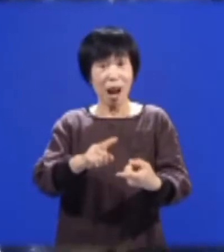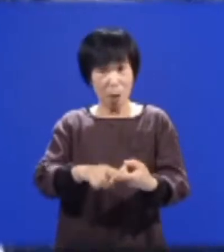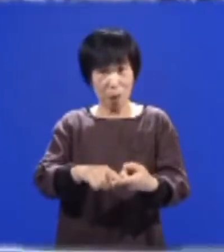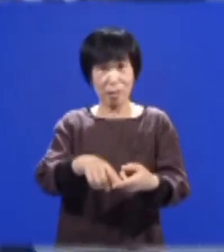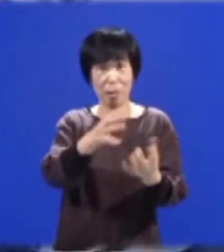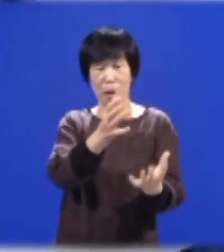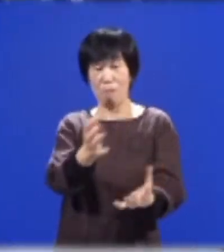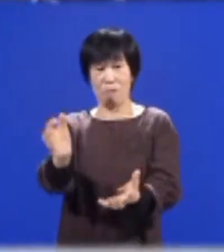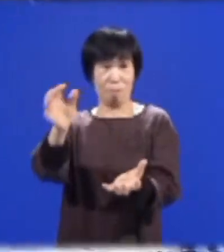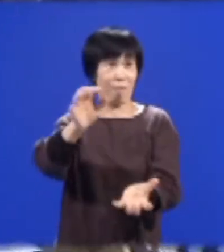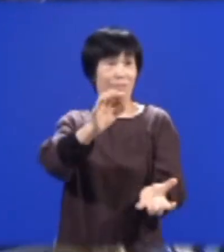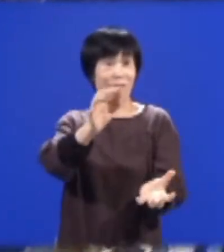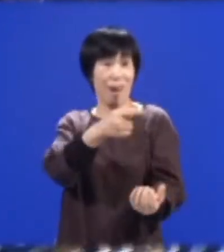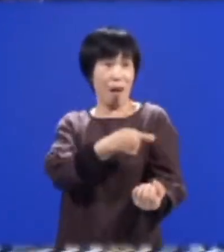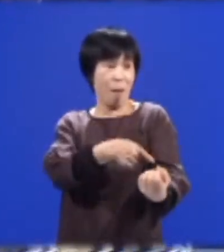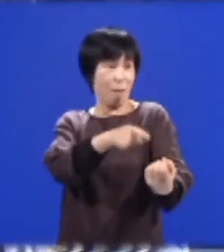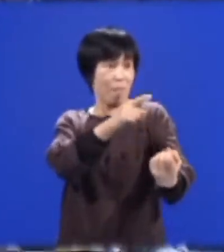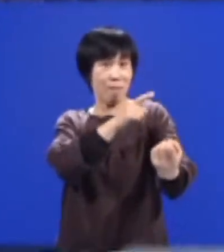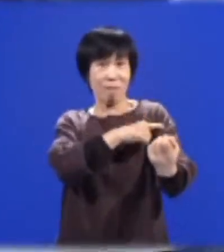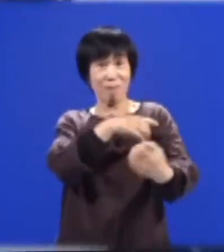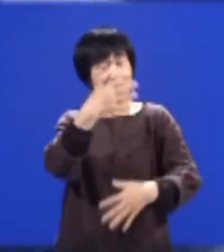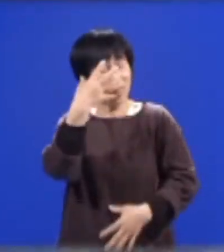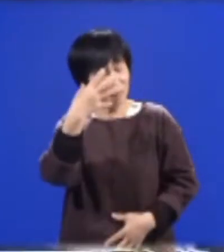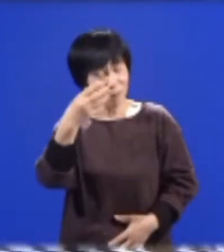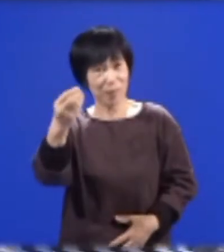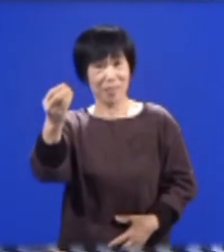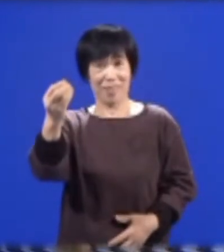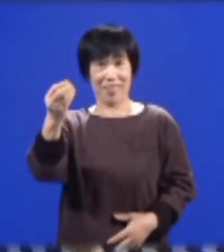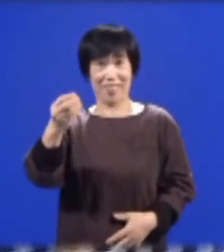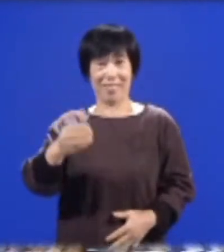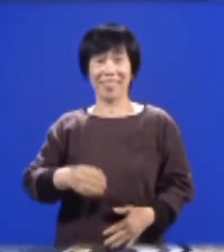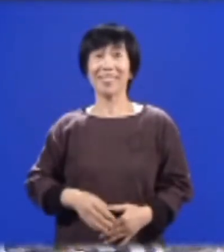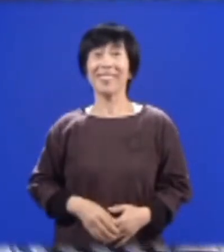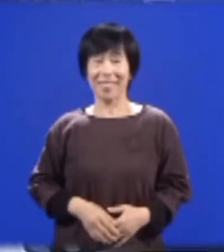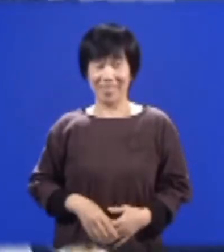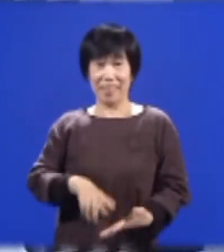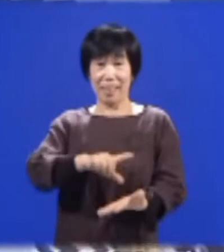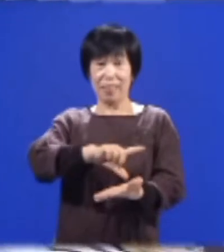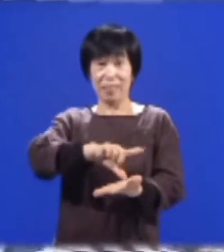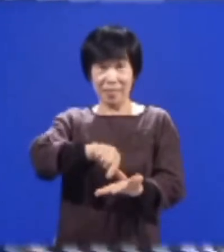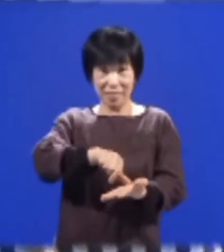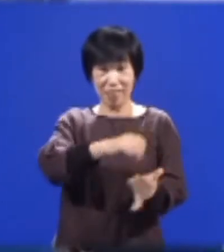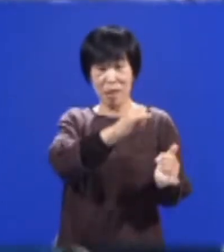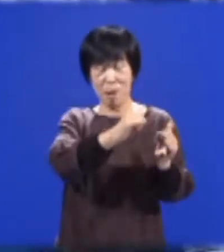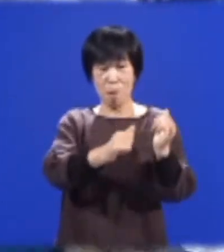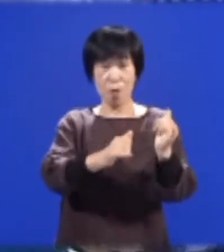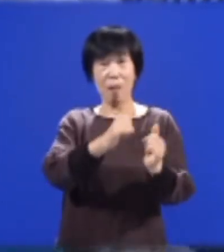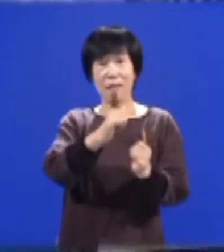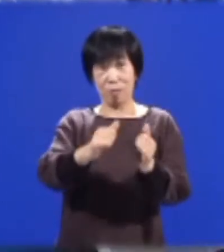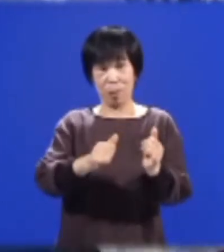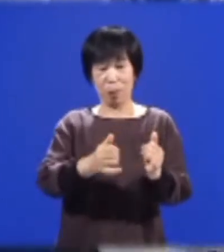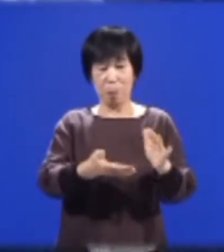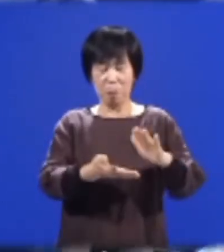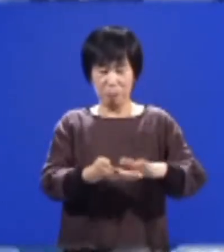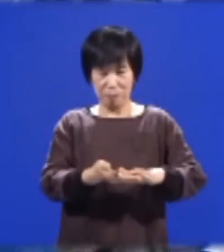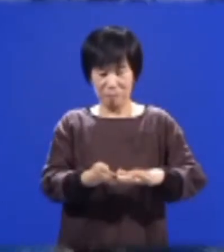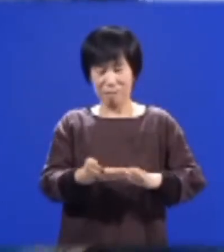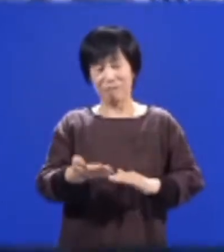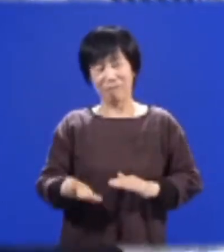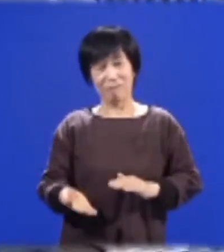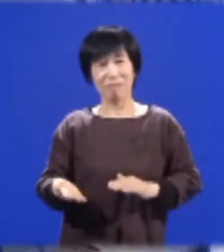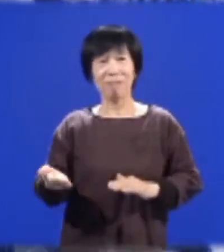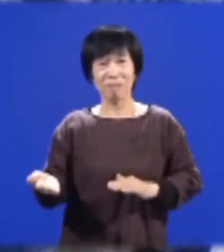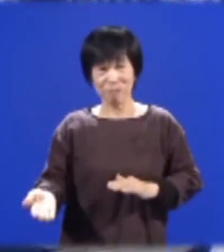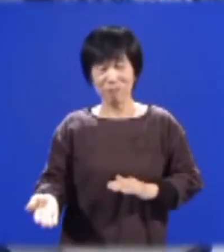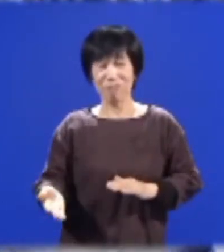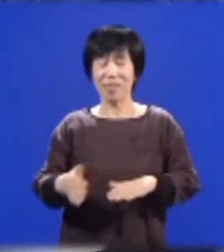る勇壮な姿、見とれちゃいますよね。地域の伝統芸能として受け継がれている大切な獅子